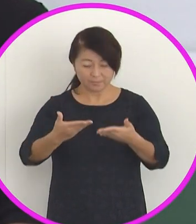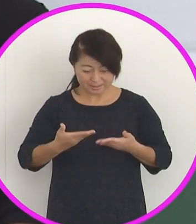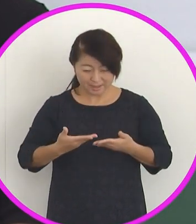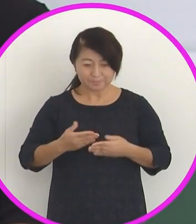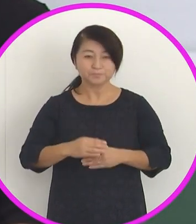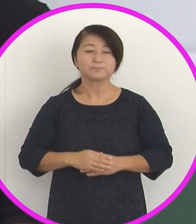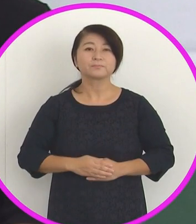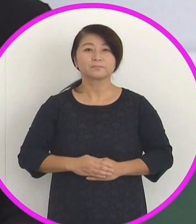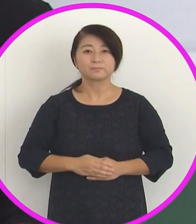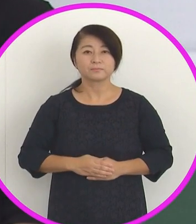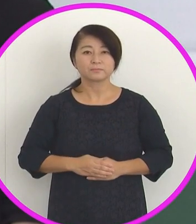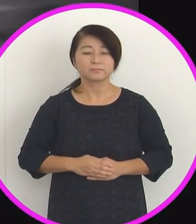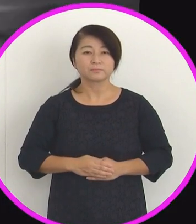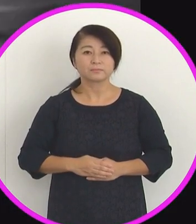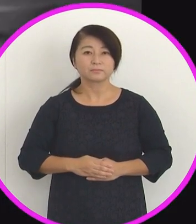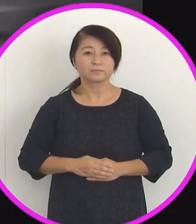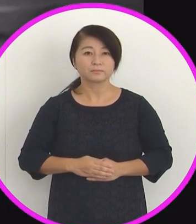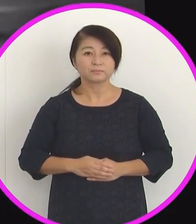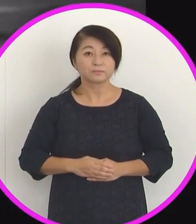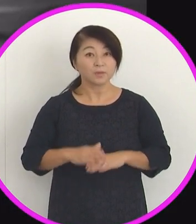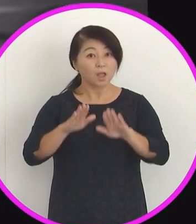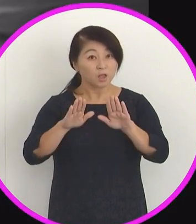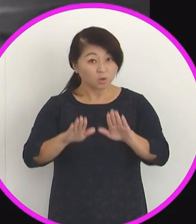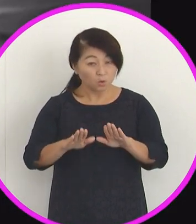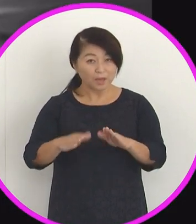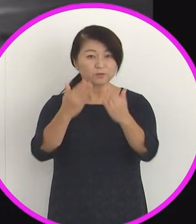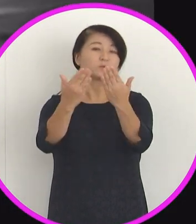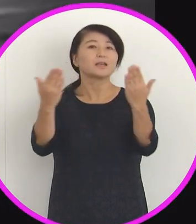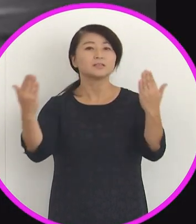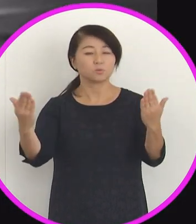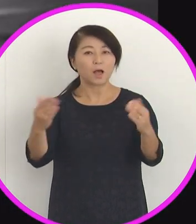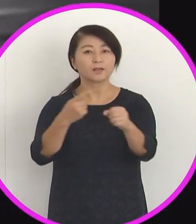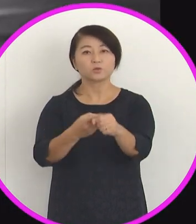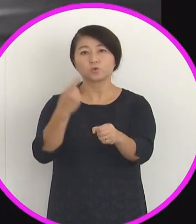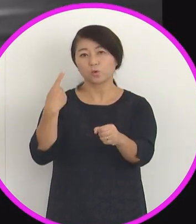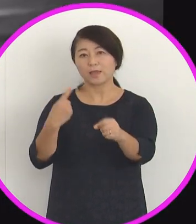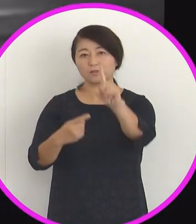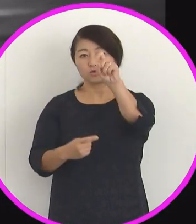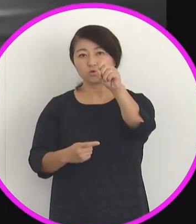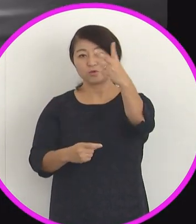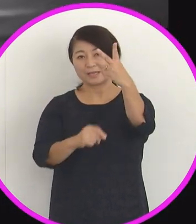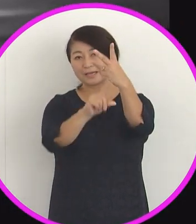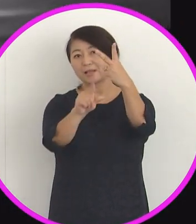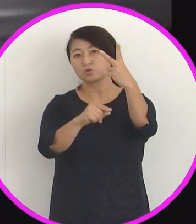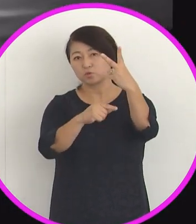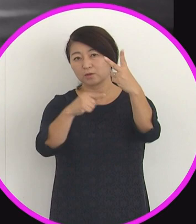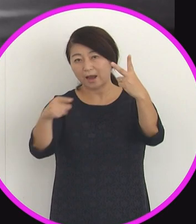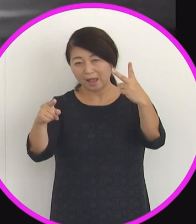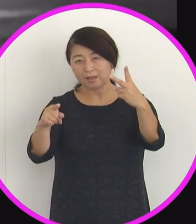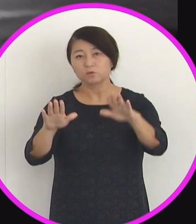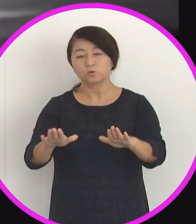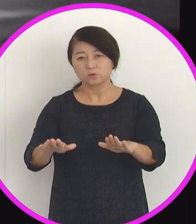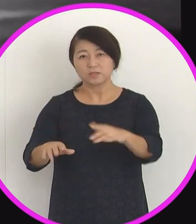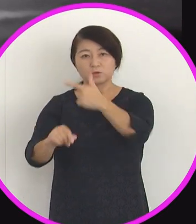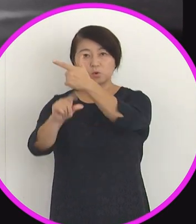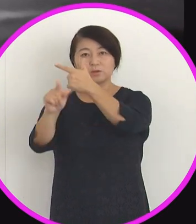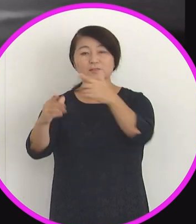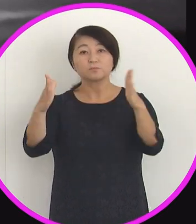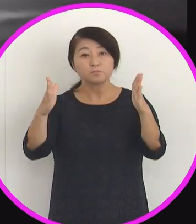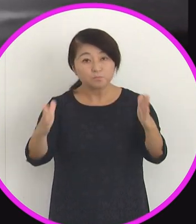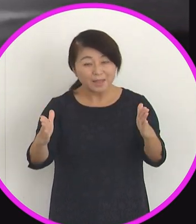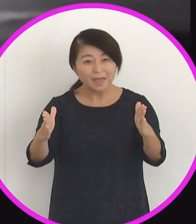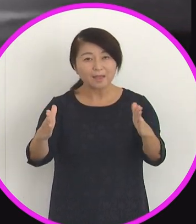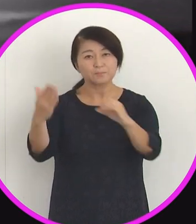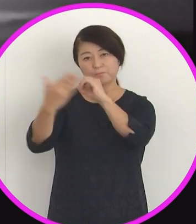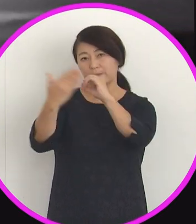します。今回の展示は、去年12月から今年6月まで行いました撮影企画